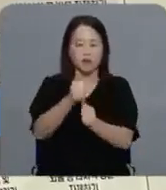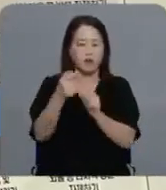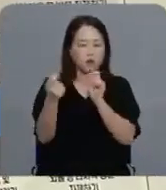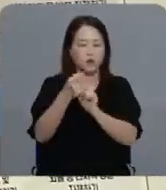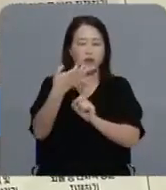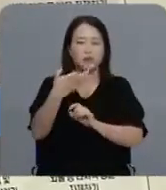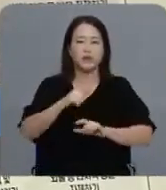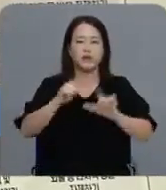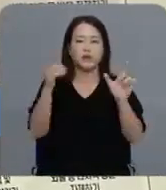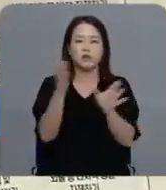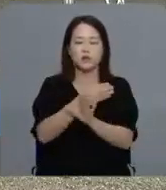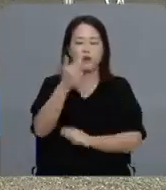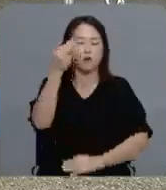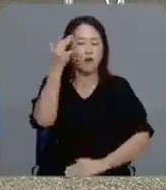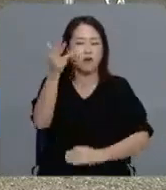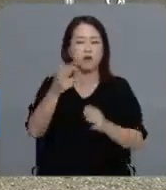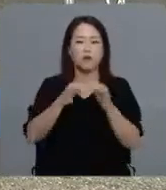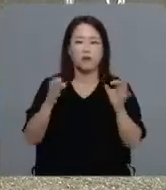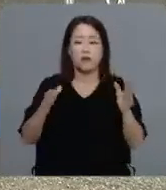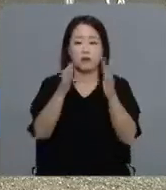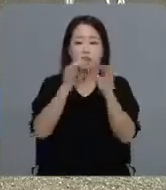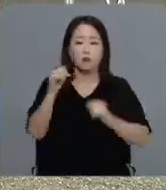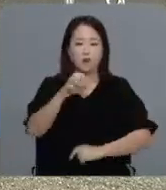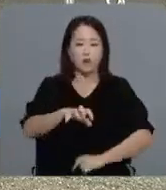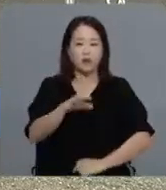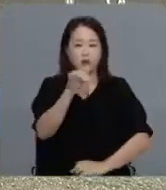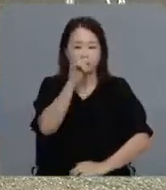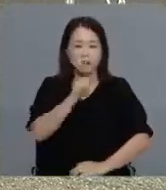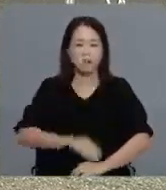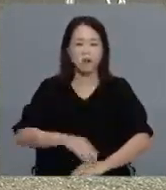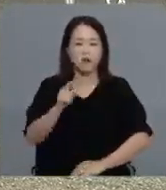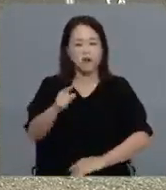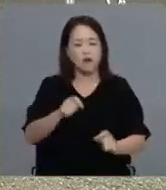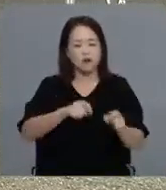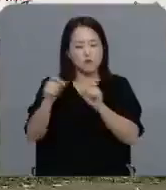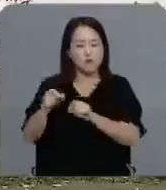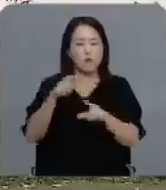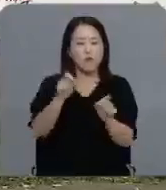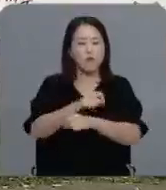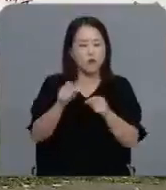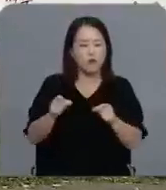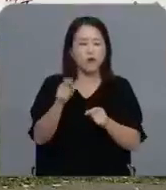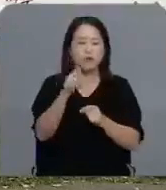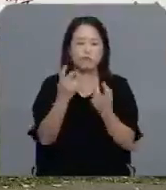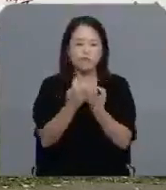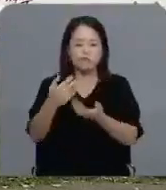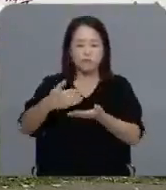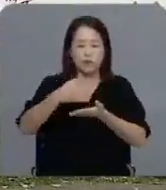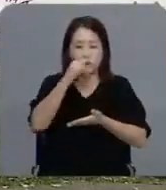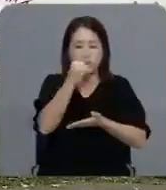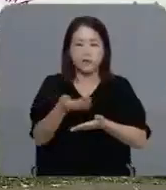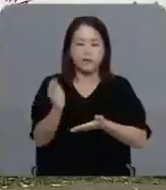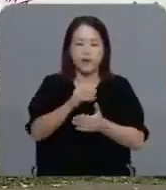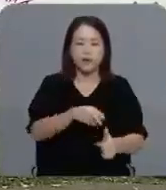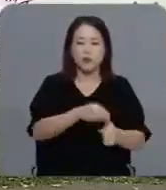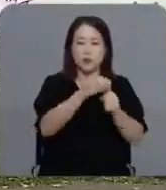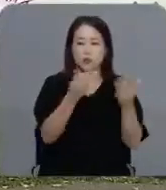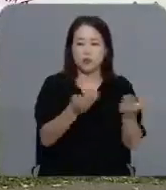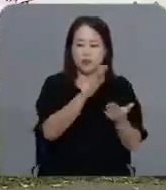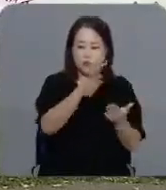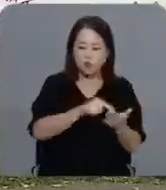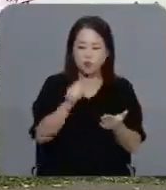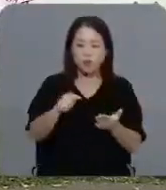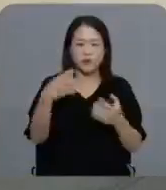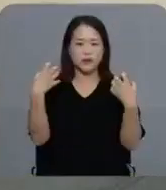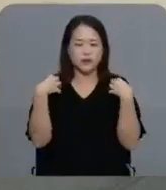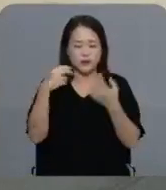열흘간 전북에서 열립니다. 코로나19 확산으로 취소나 연기 요구가 잇따랐지만 고용노동부와 지자체는 경기를 축소해